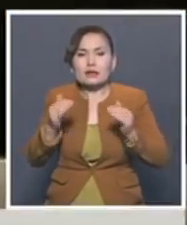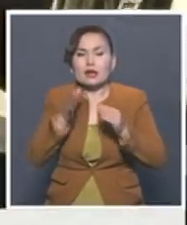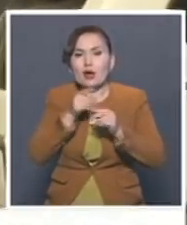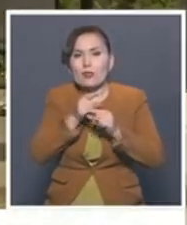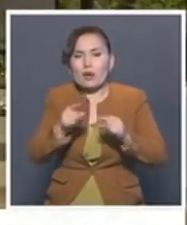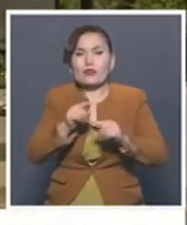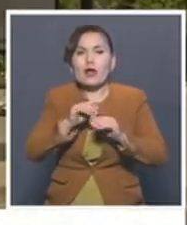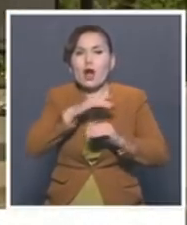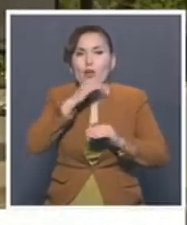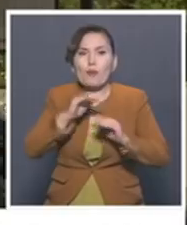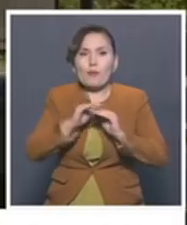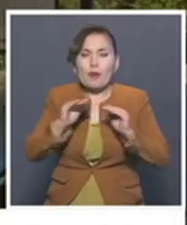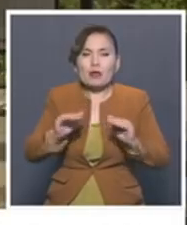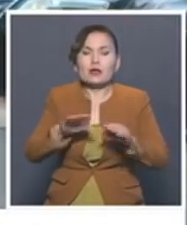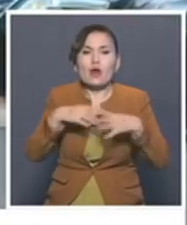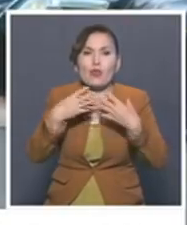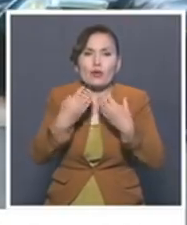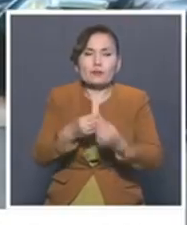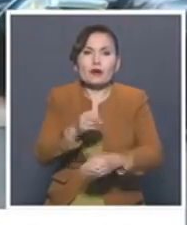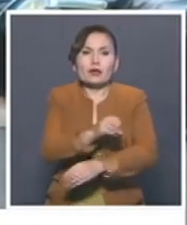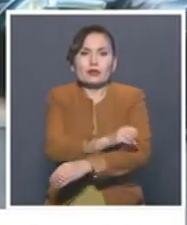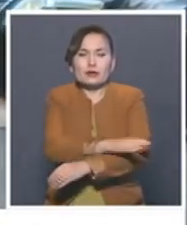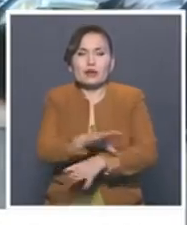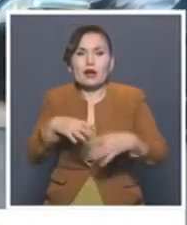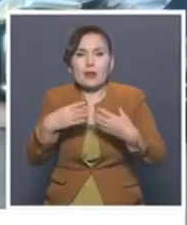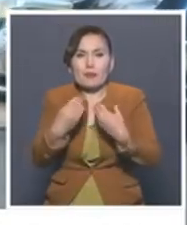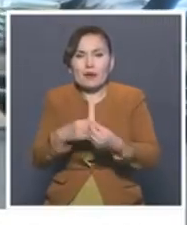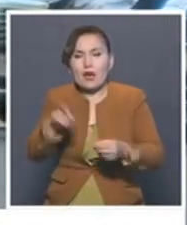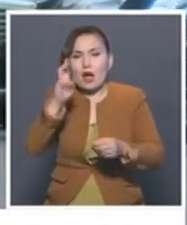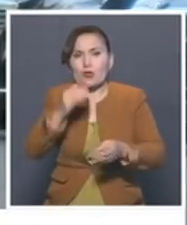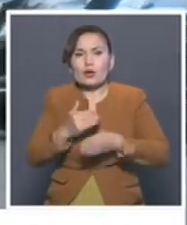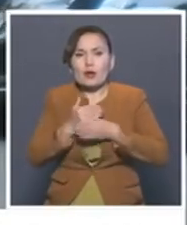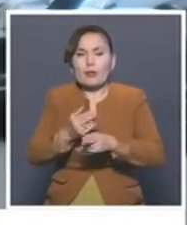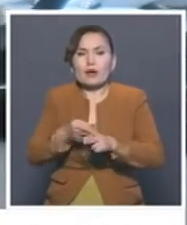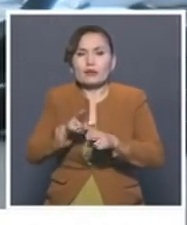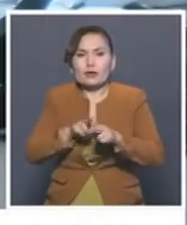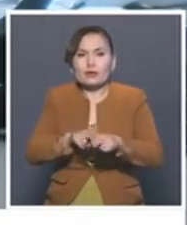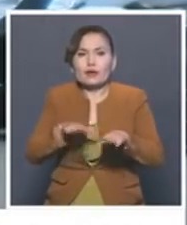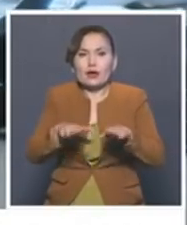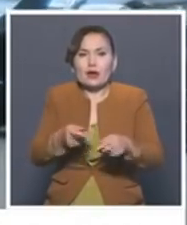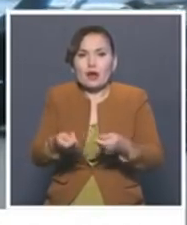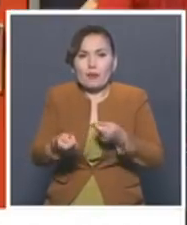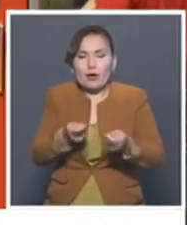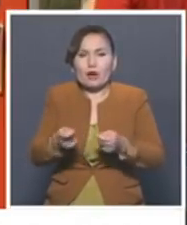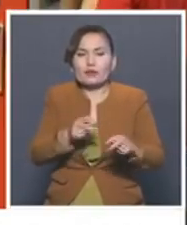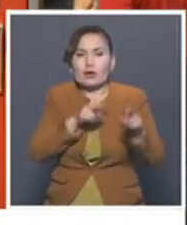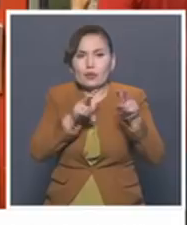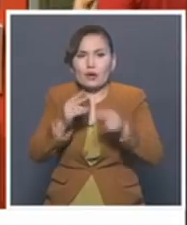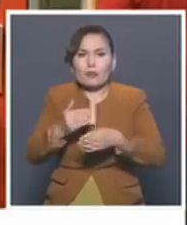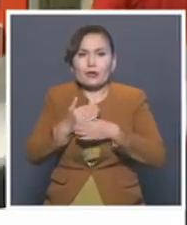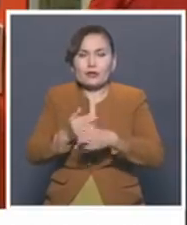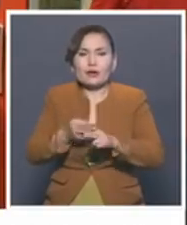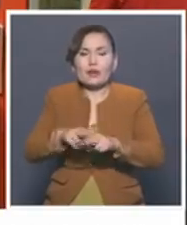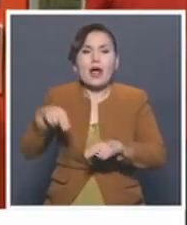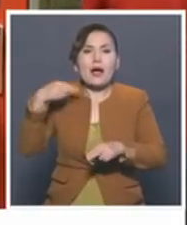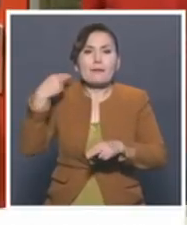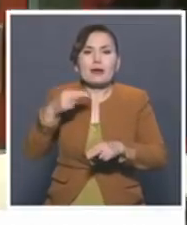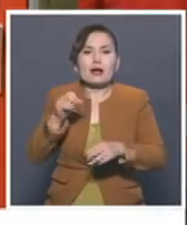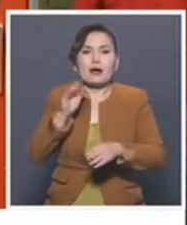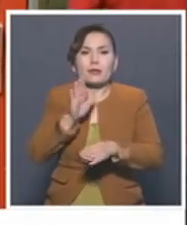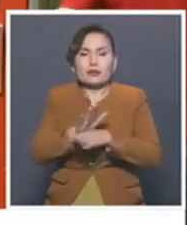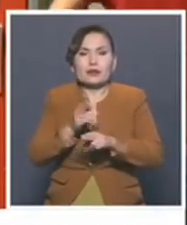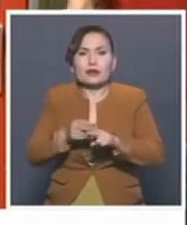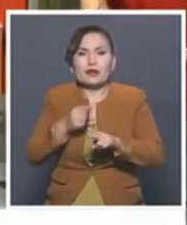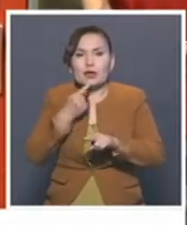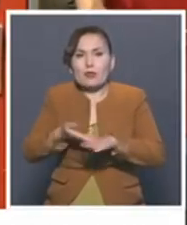отбасылар, мүгедектер мен жұмыссыз азаматтар ие болды. Ал тиімді тізімді жергілікті атқарушы органдар жасаған. Президенттің тапсырмасымен төтенше